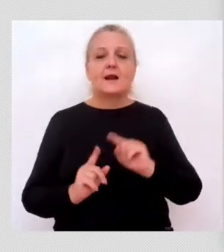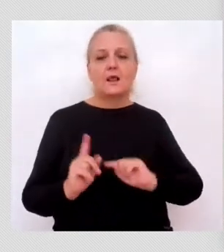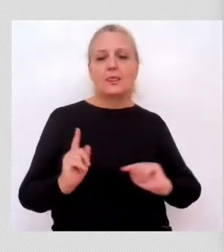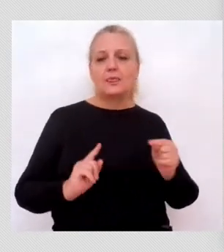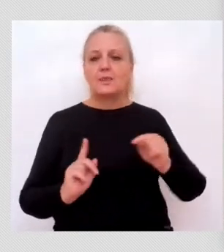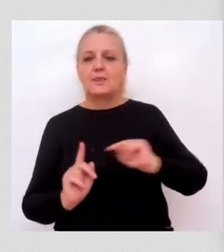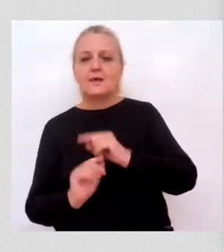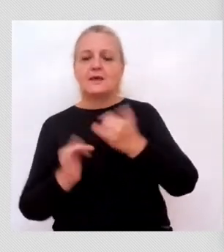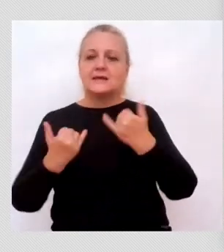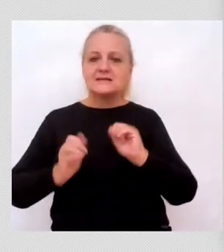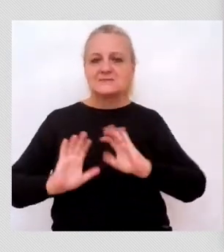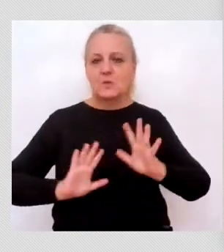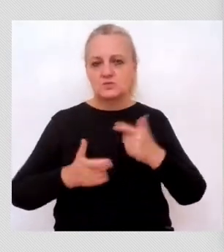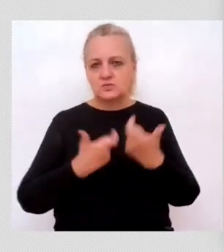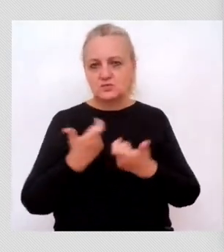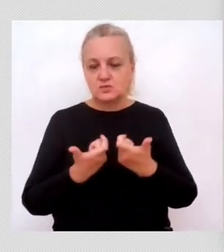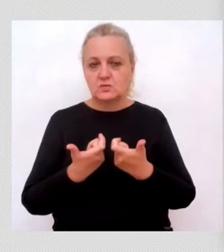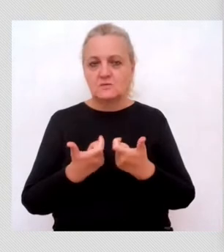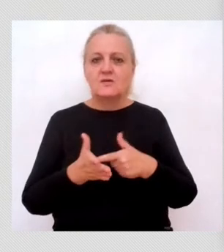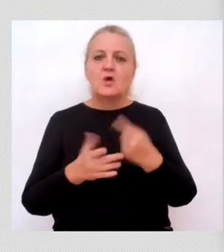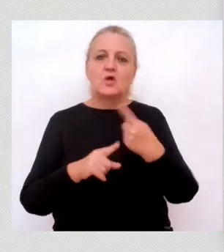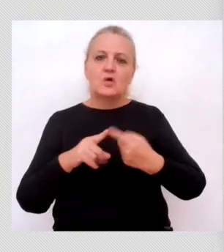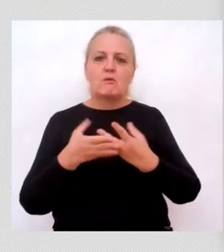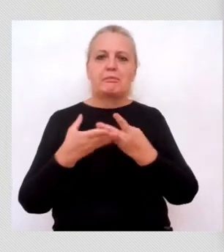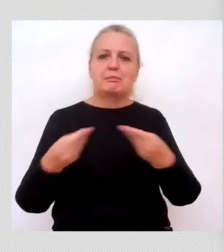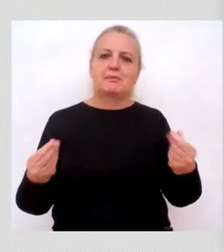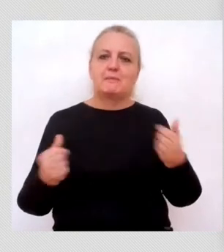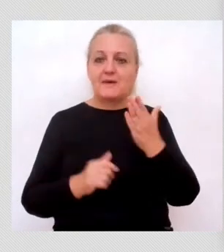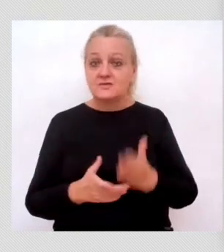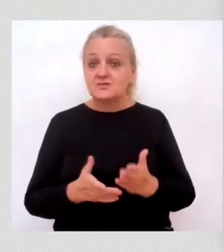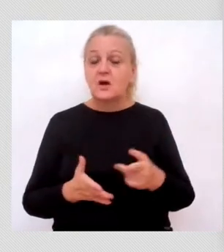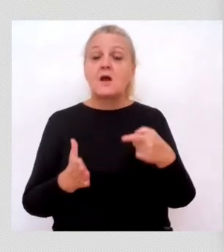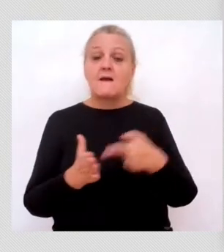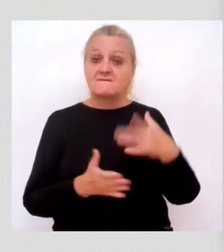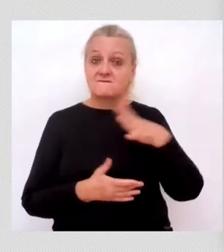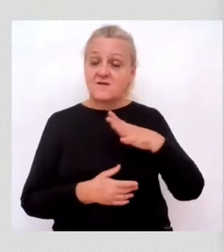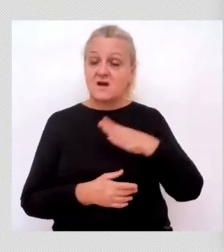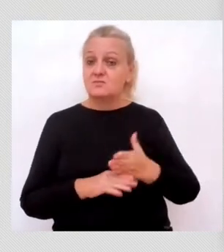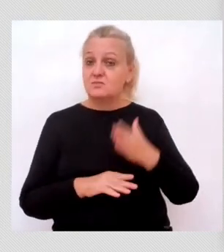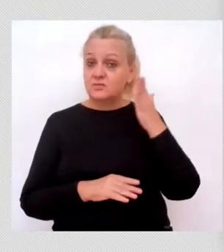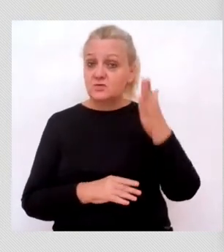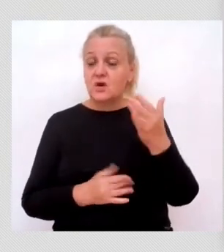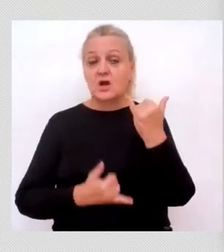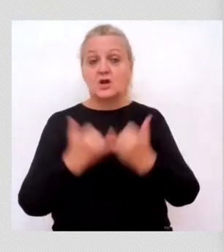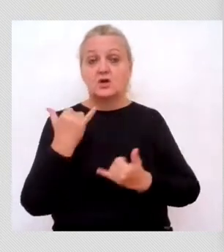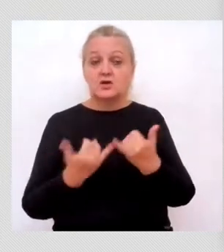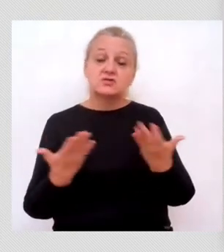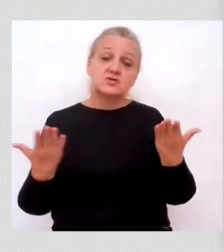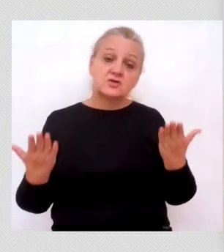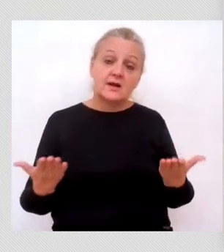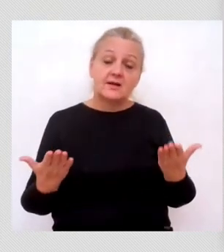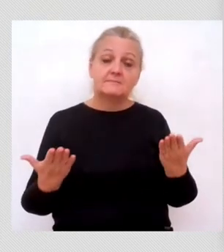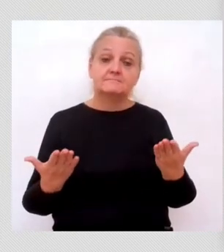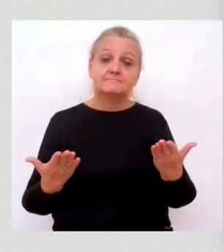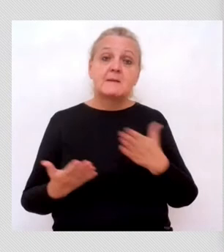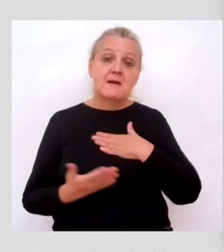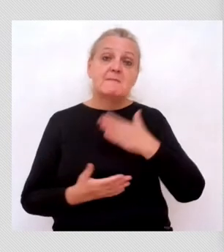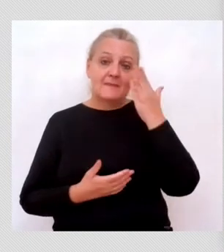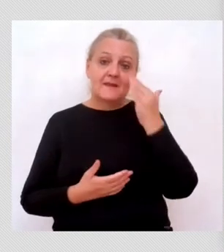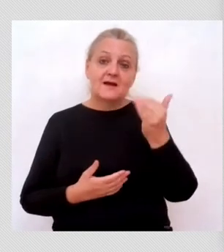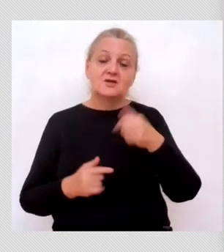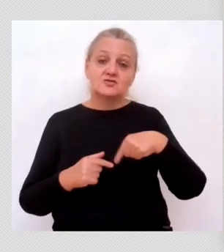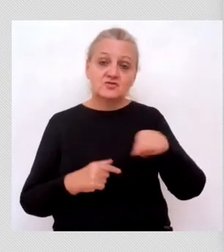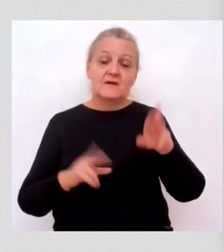strony, obejdziemy je z tej strony, tak to się wszystko tak rozpłynie. Więc warto by było w przyszłości, jeżeli oczywiście będzie ku temu, mam na to nadzieję, no bo